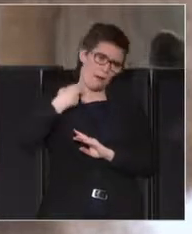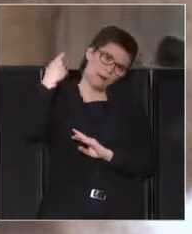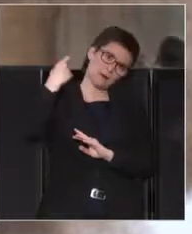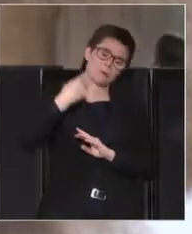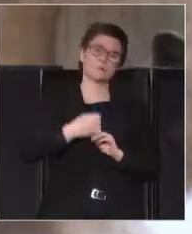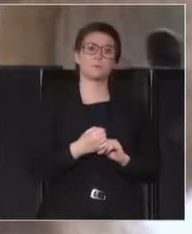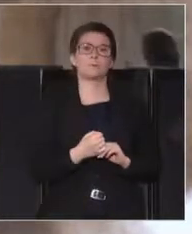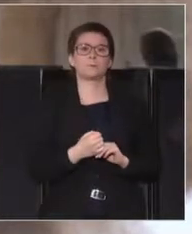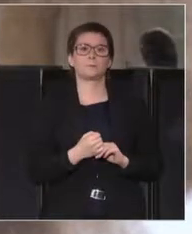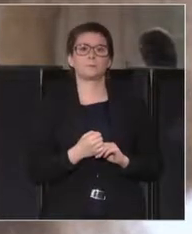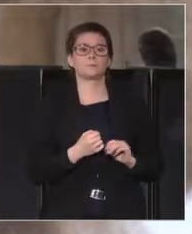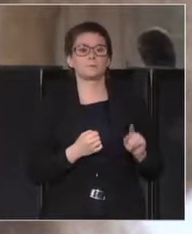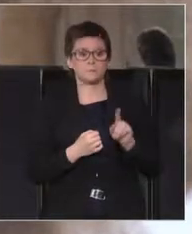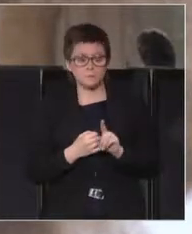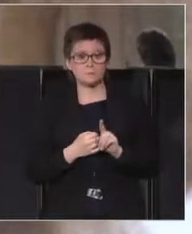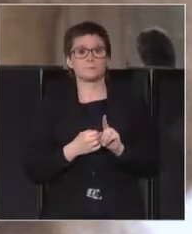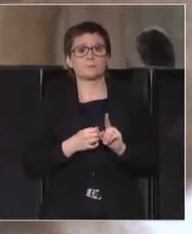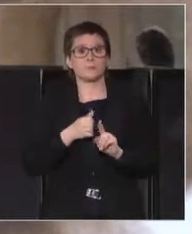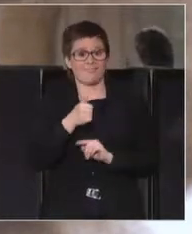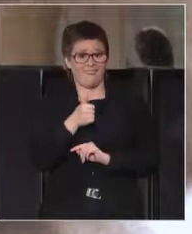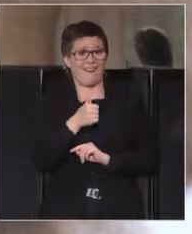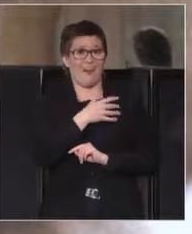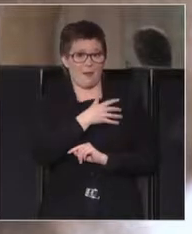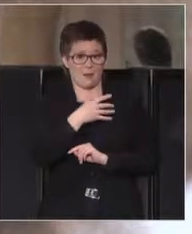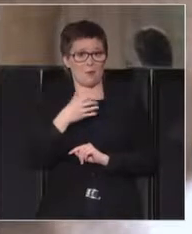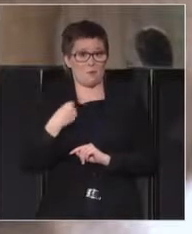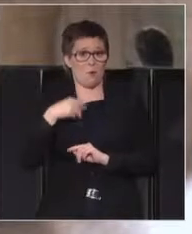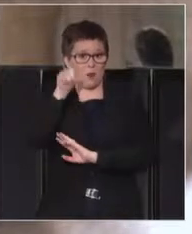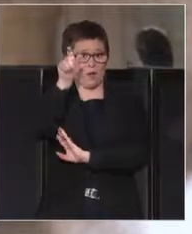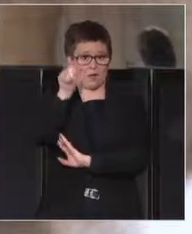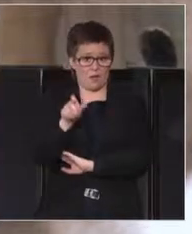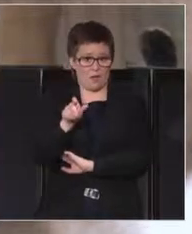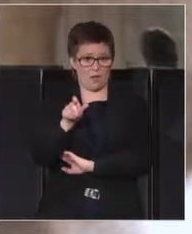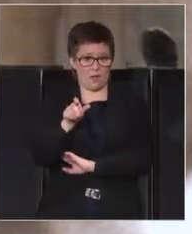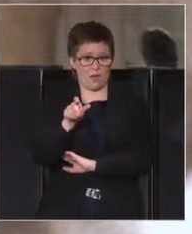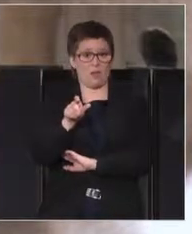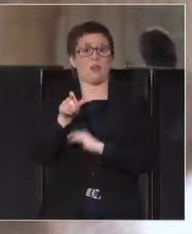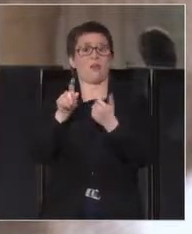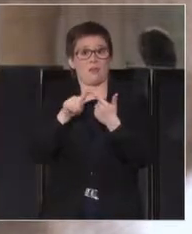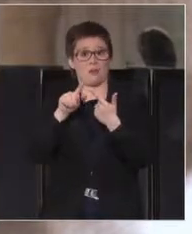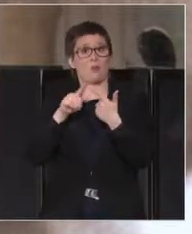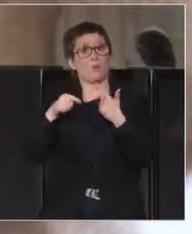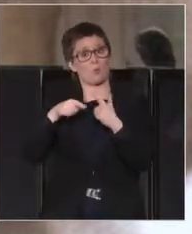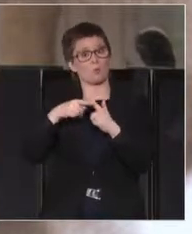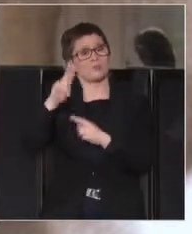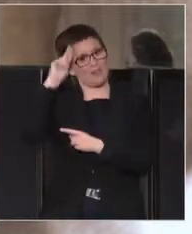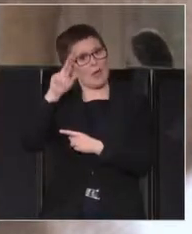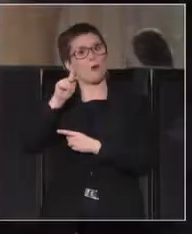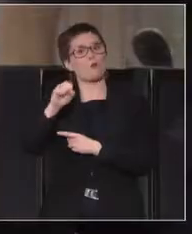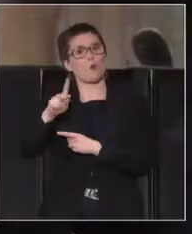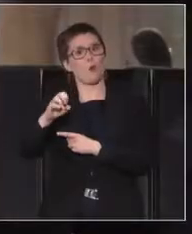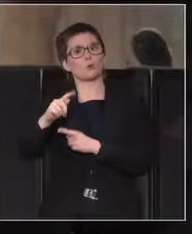Mit Ausnahme eines Polen und Jozsek Kokot galten alle anderen Opfer als Russen.